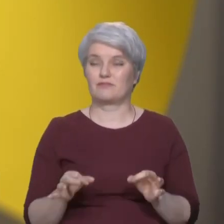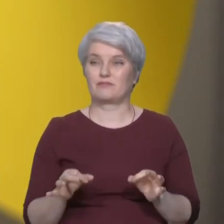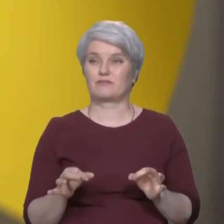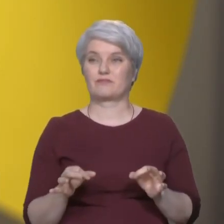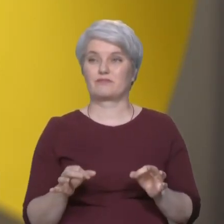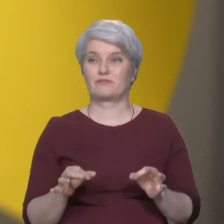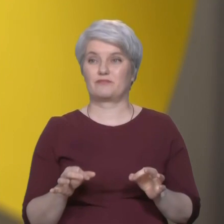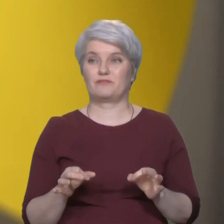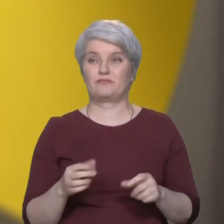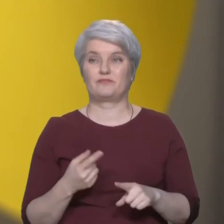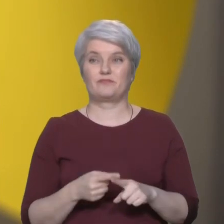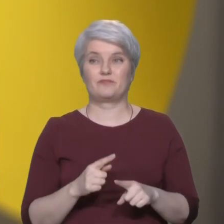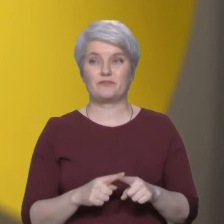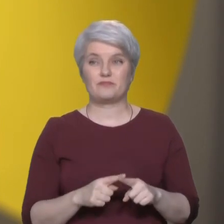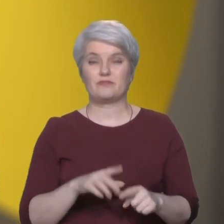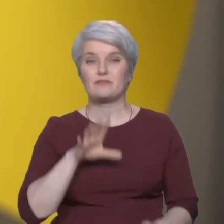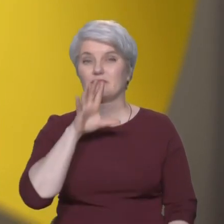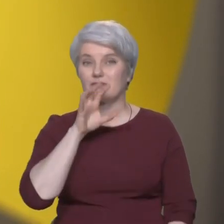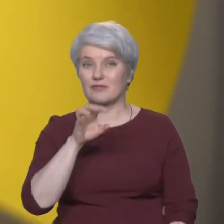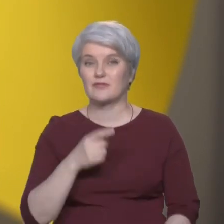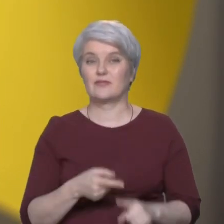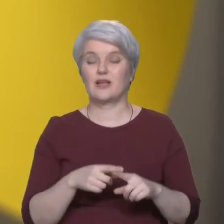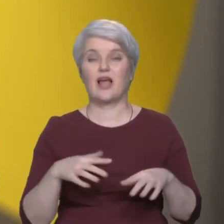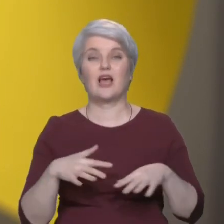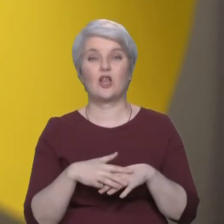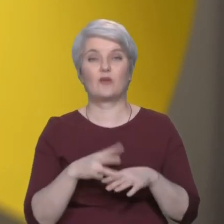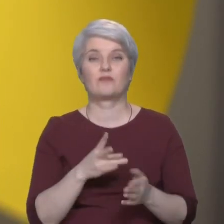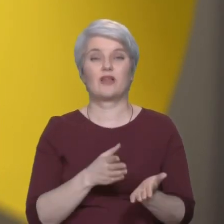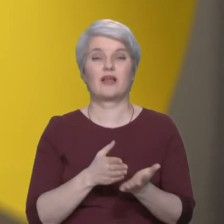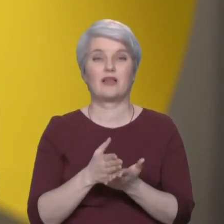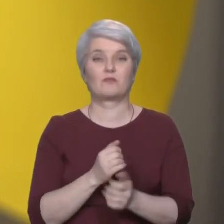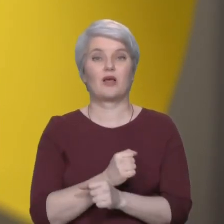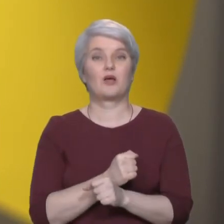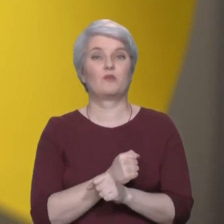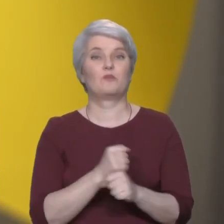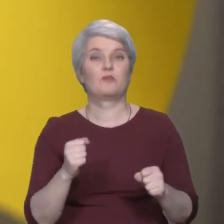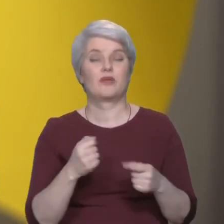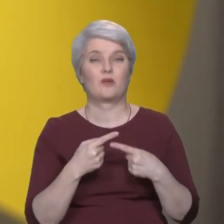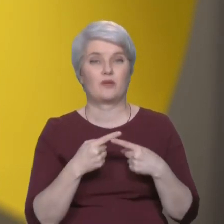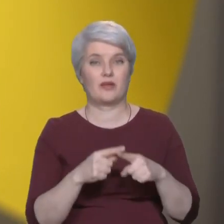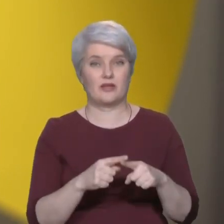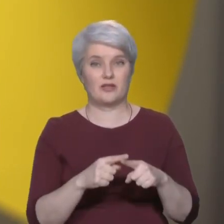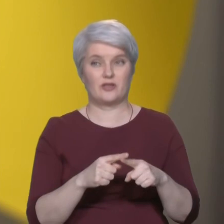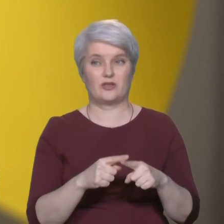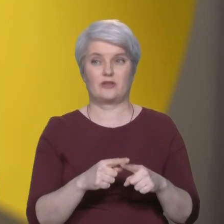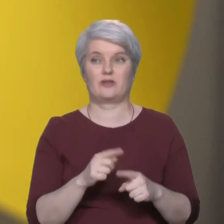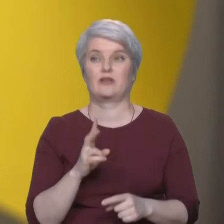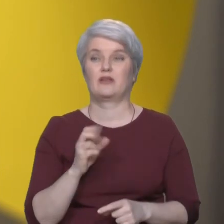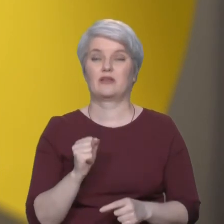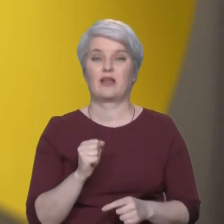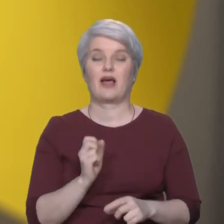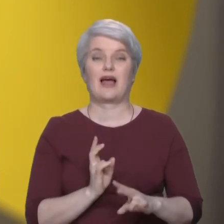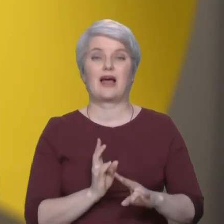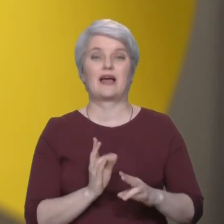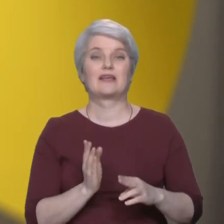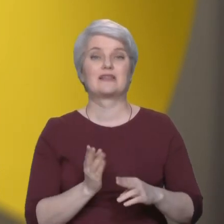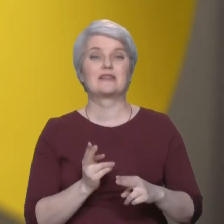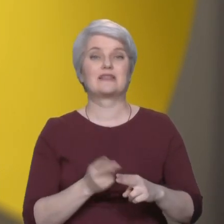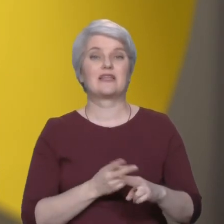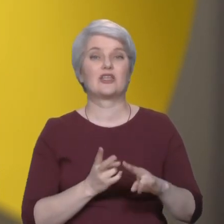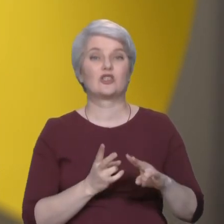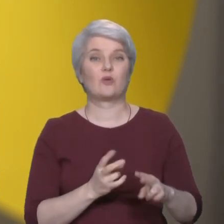що, ну, це пес, який розрахований на напрямок піротехнічний, на знешкодження